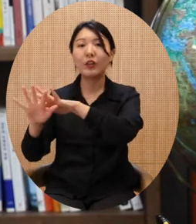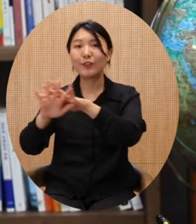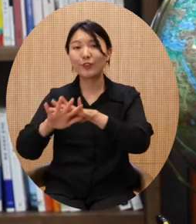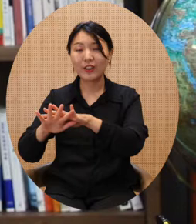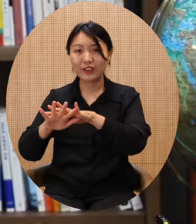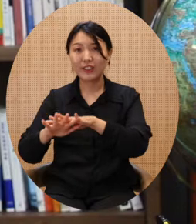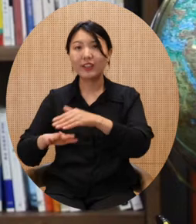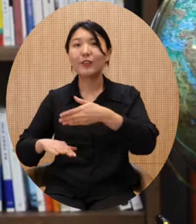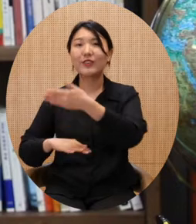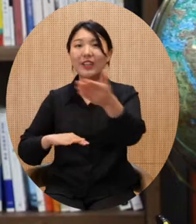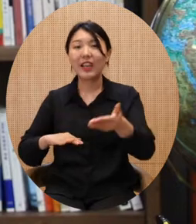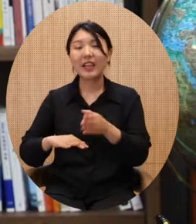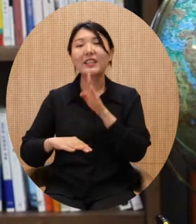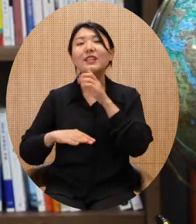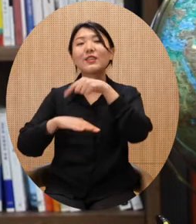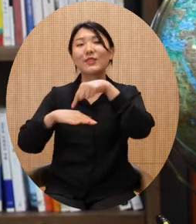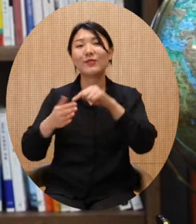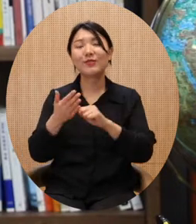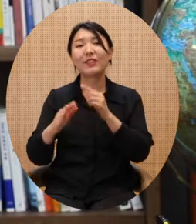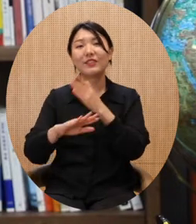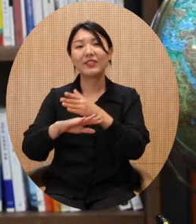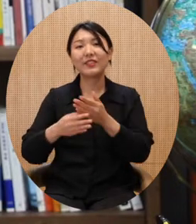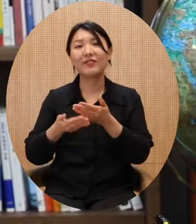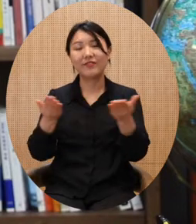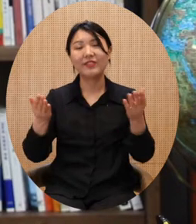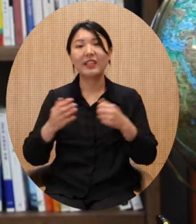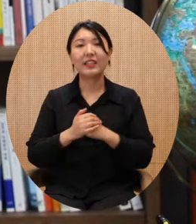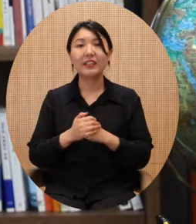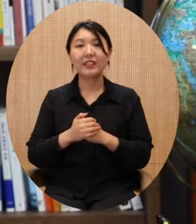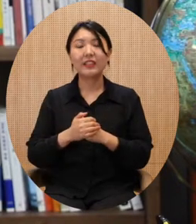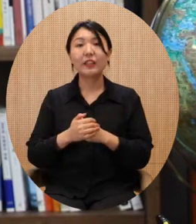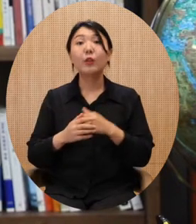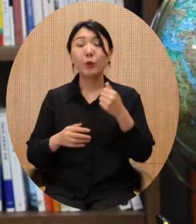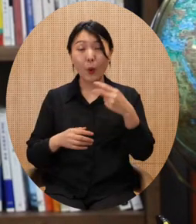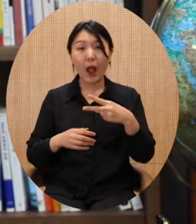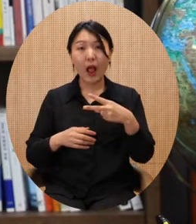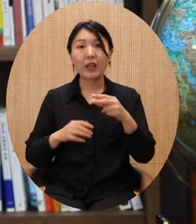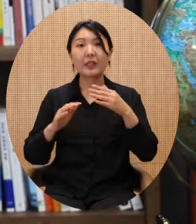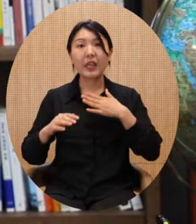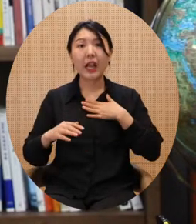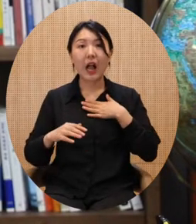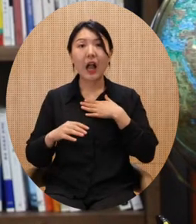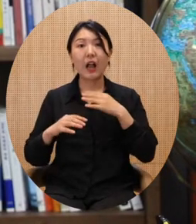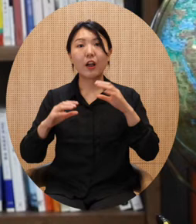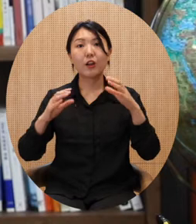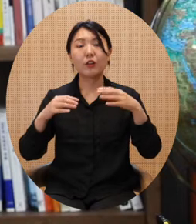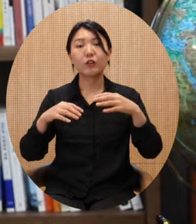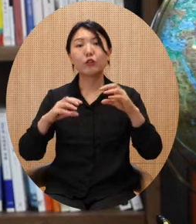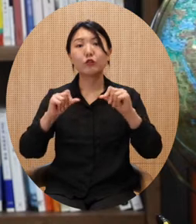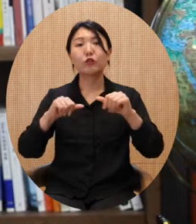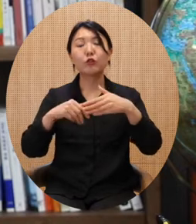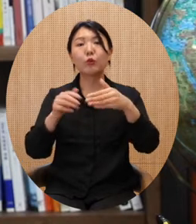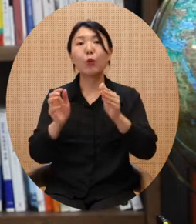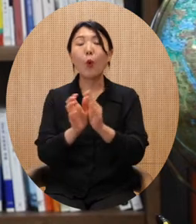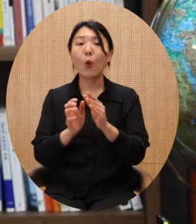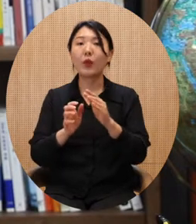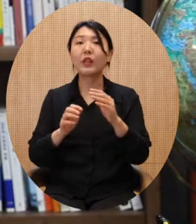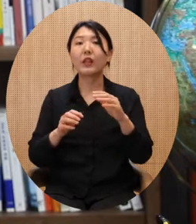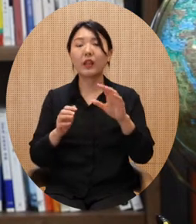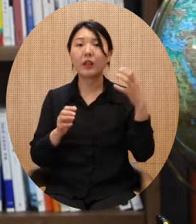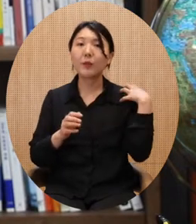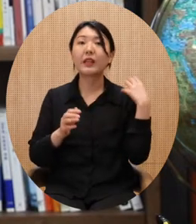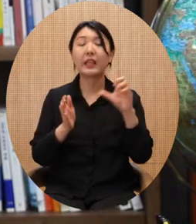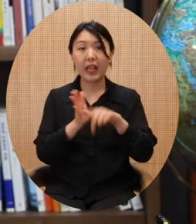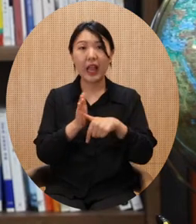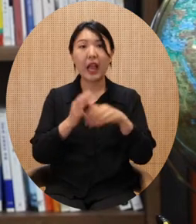아동주거환경개선네트워크 여러분께 진심으로 감사의 말씀을 드립니다. 또한 제가 국토교통위원장 시절부터